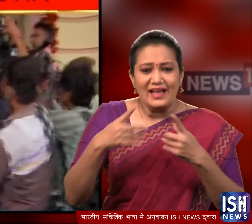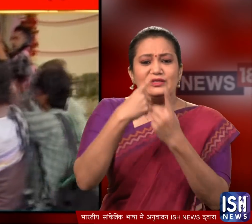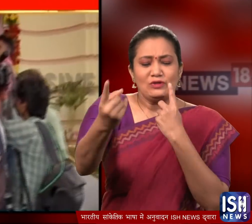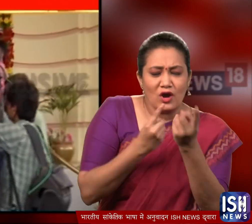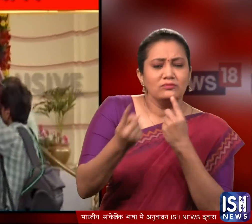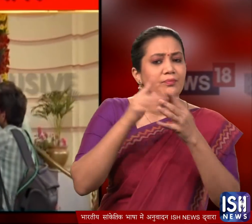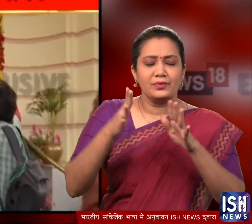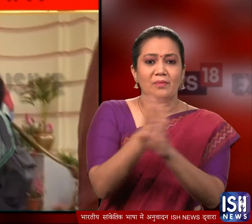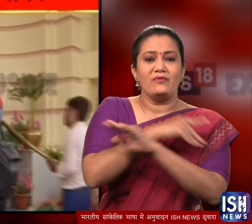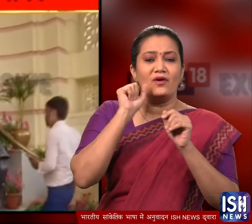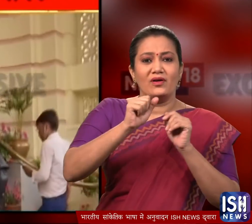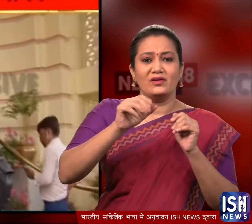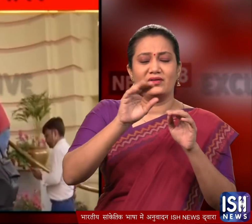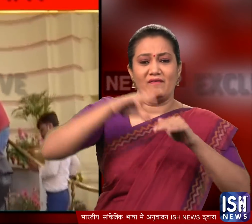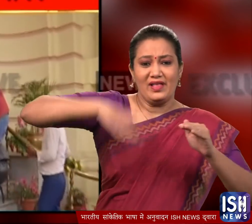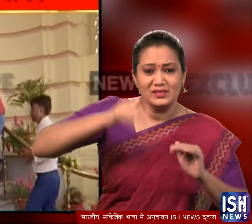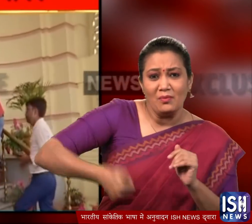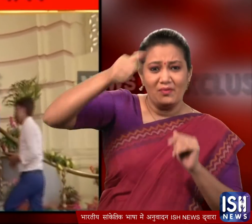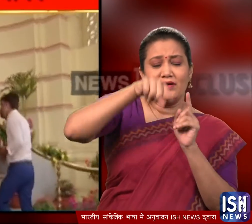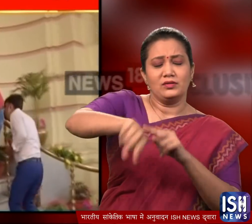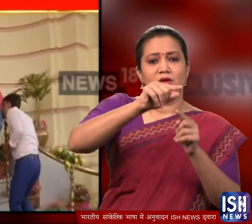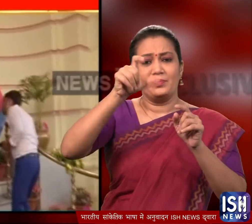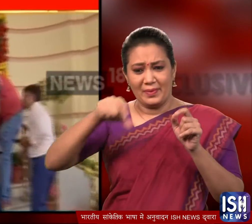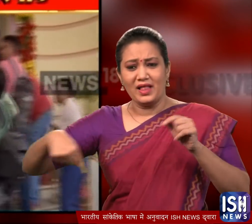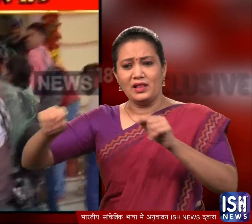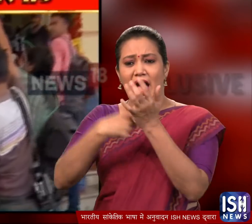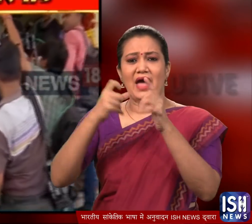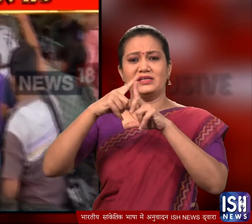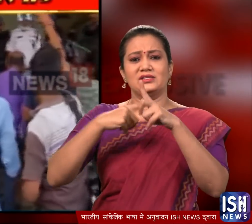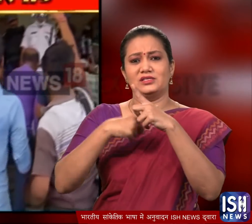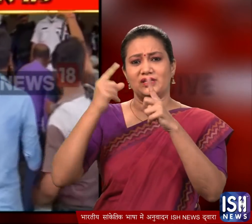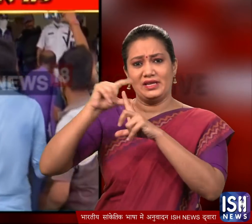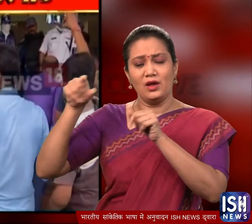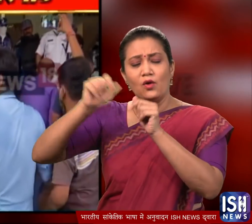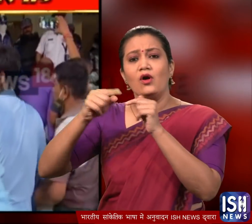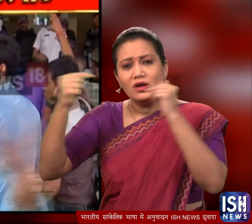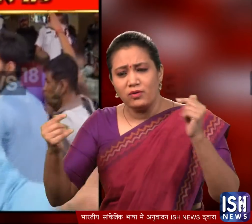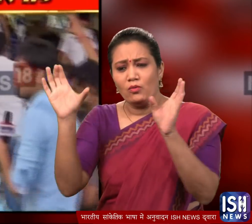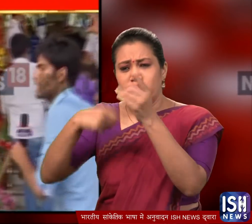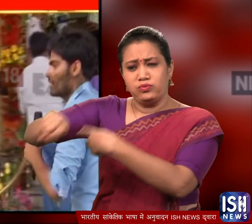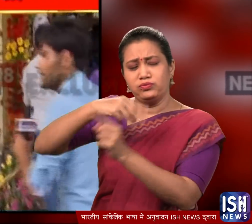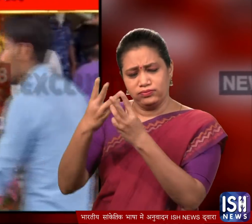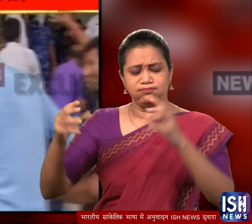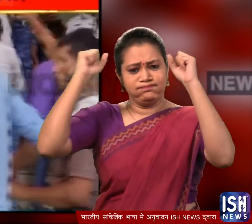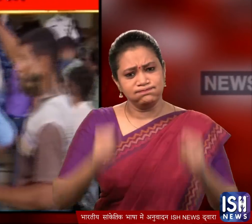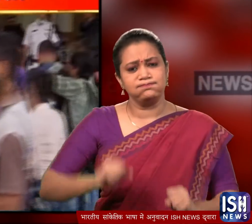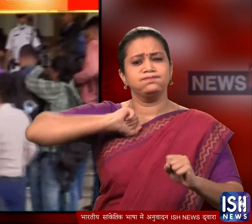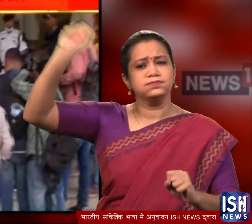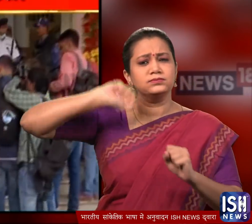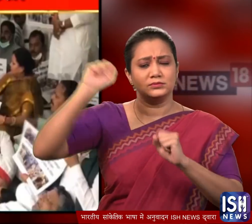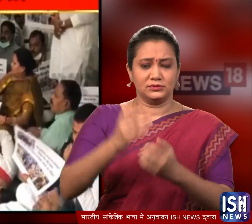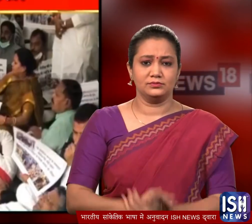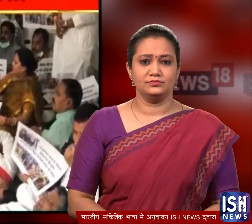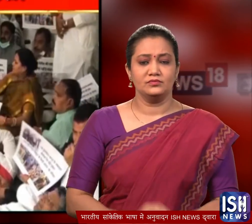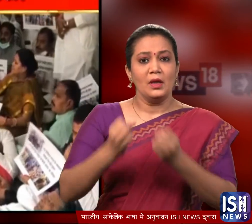पहले विधानसभा अध्यक्ष जो हैं उनके गेट के बाहर जो आरजेडी के और जो तमाम विपक्ष के विधायक हैं वो बैठ